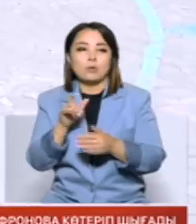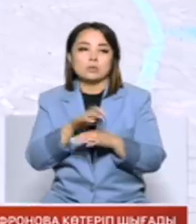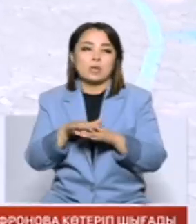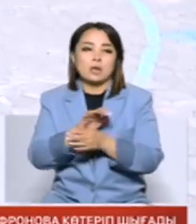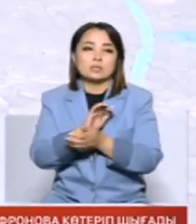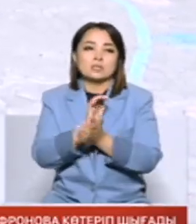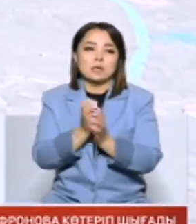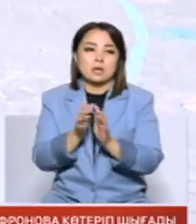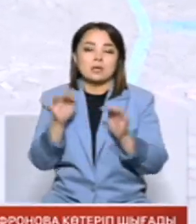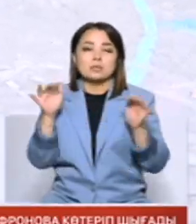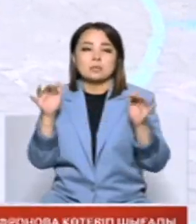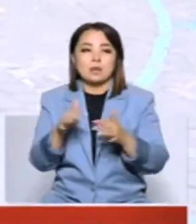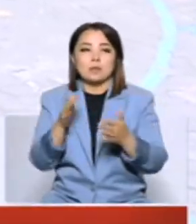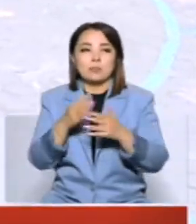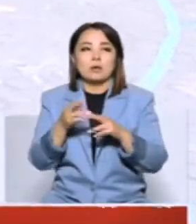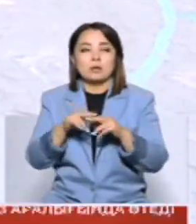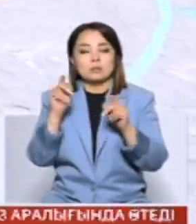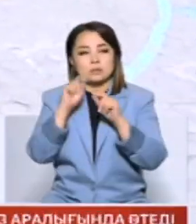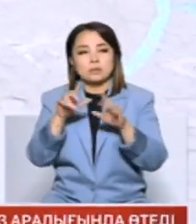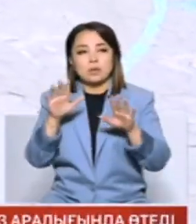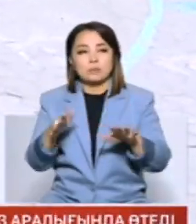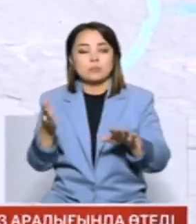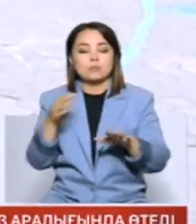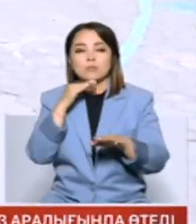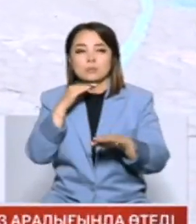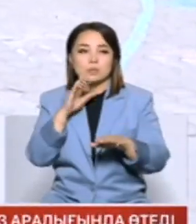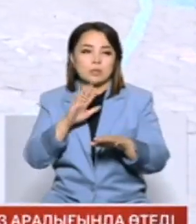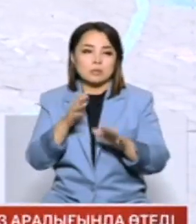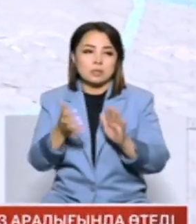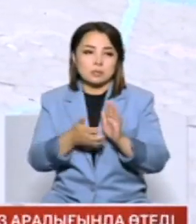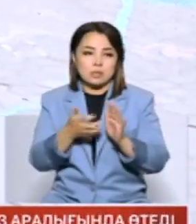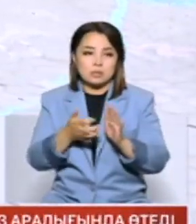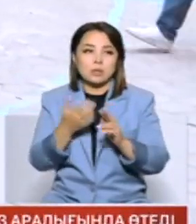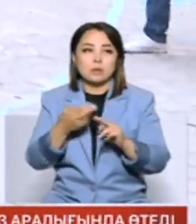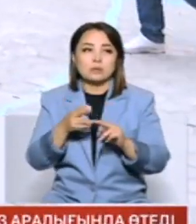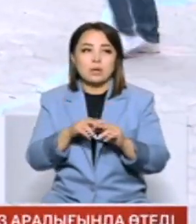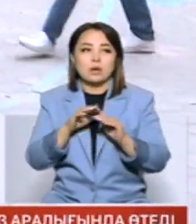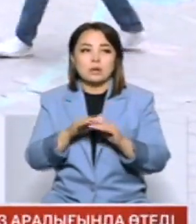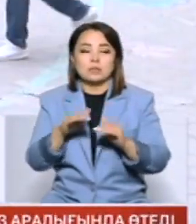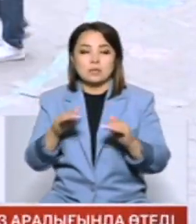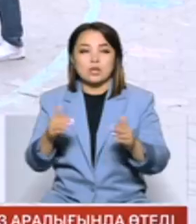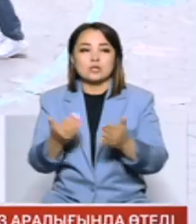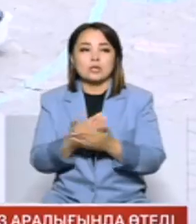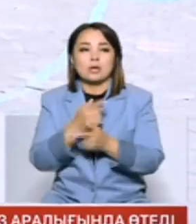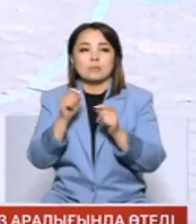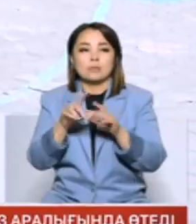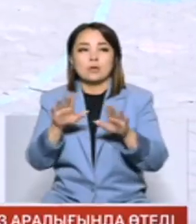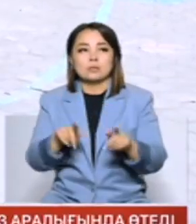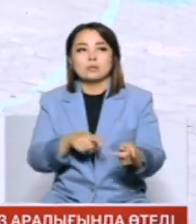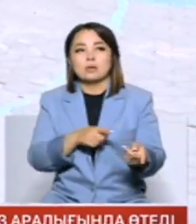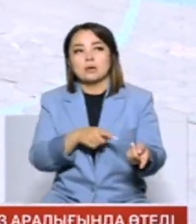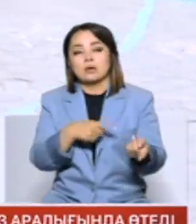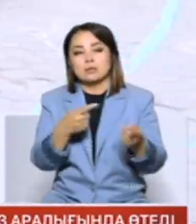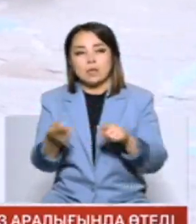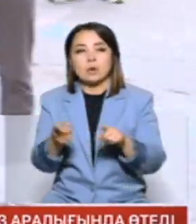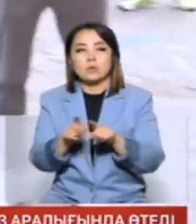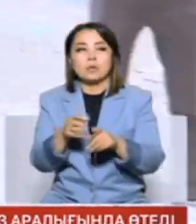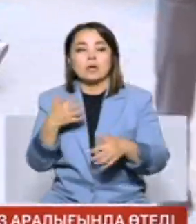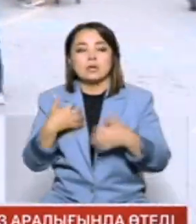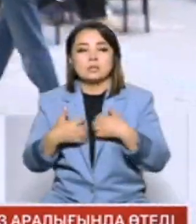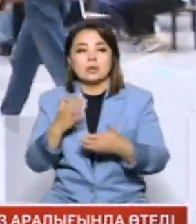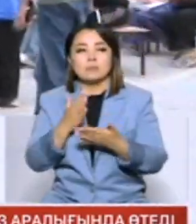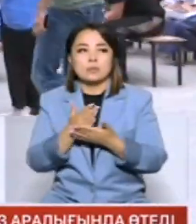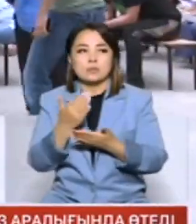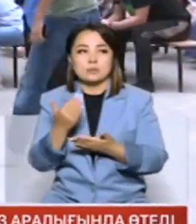тығыз орналасқан аудан, білім ордалары бұрыннан жетіспейді, сондықтан ата-аналар балаларын жаңадан ашылған жайлы мектепке берсек деп жанталасып